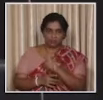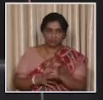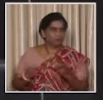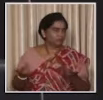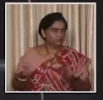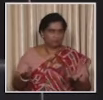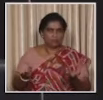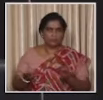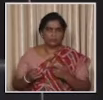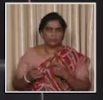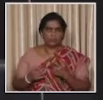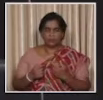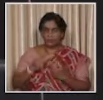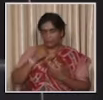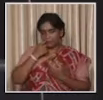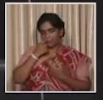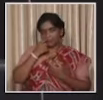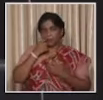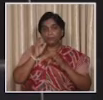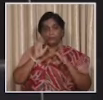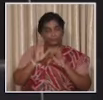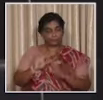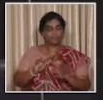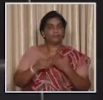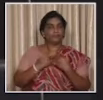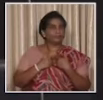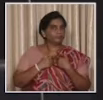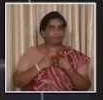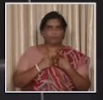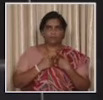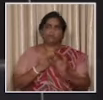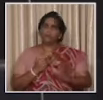නමුත් we can't just go on looking for this